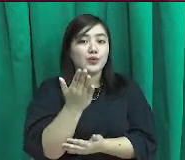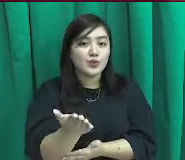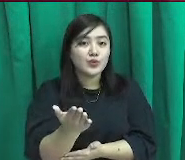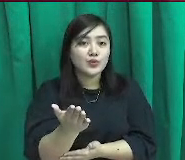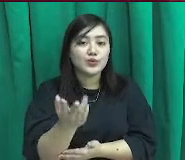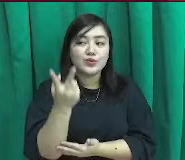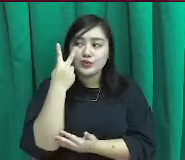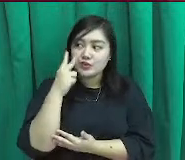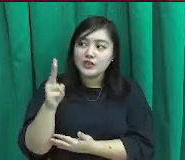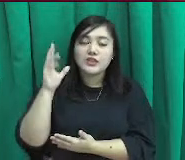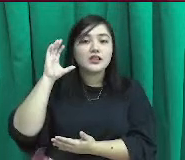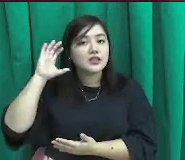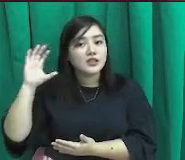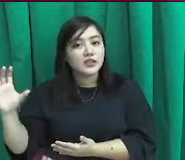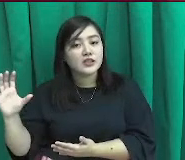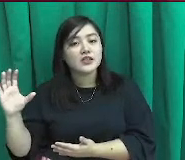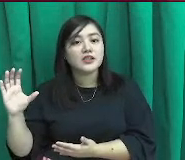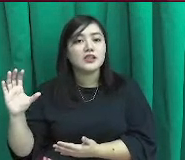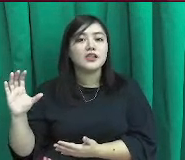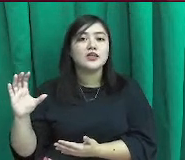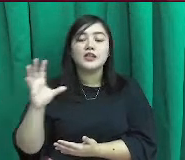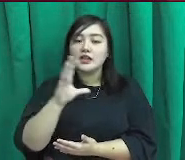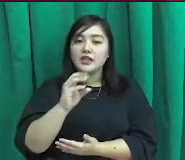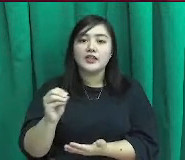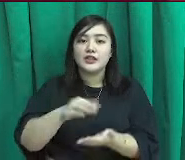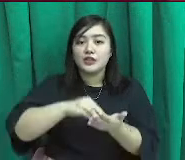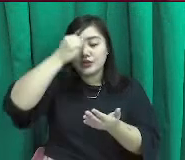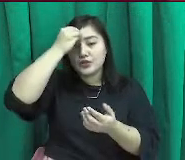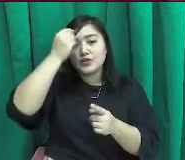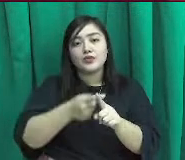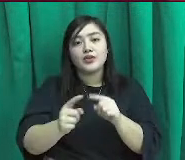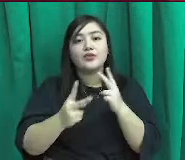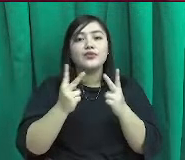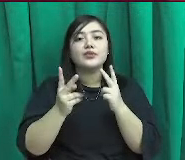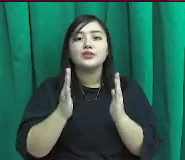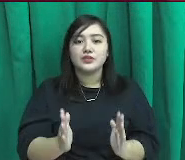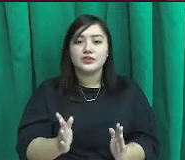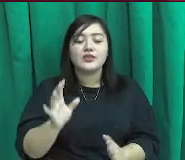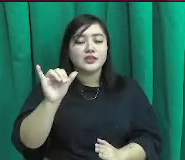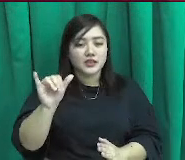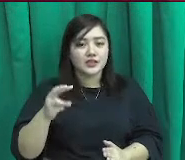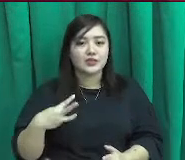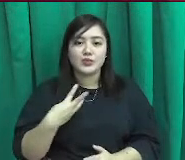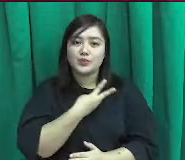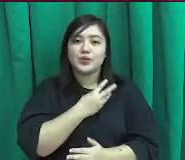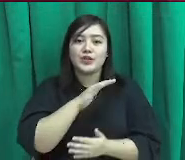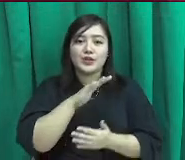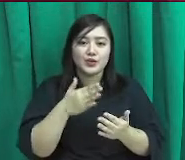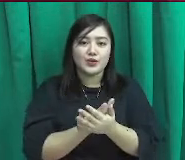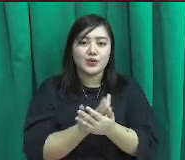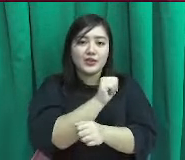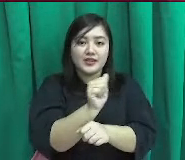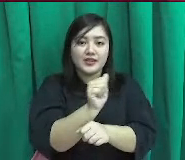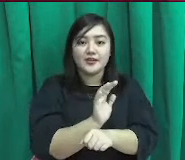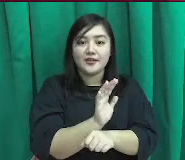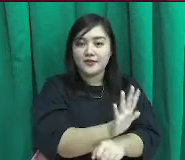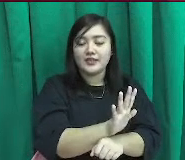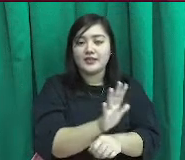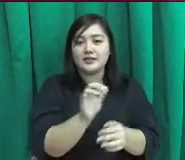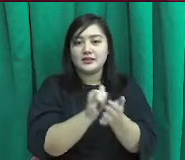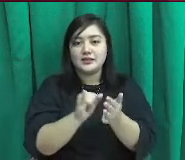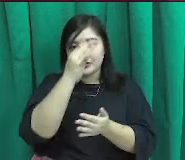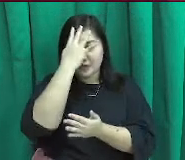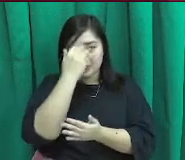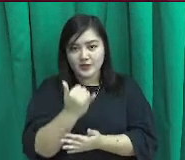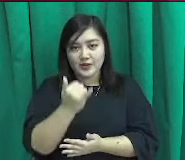lahat na naririnig natin mula sa ating mahal na pastor, lahat tayo damay. Yes! Alright? Yes! Kasi kaya nga nilagay ng Diyos ang